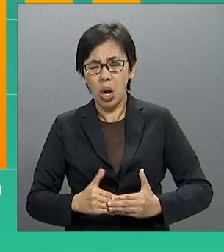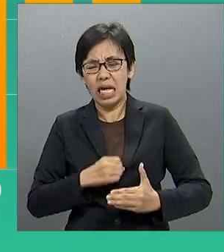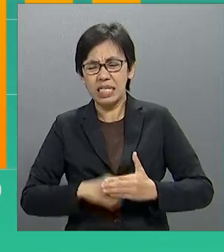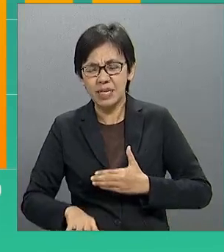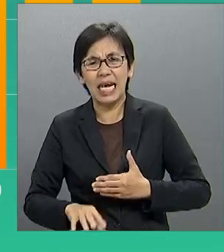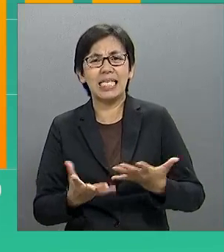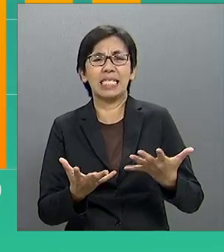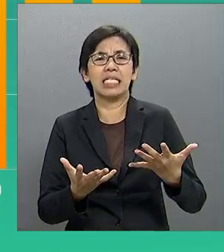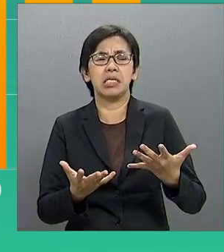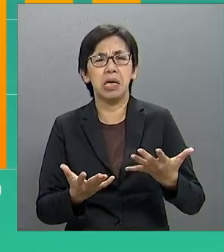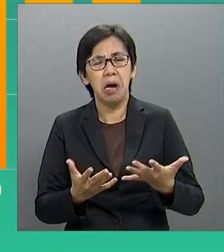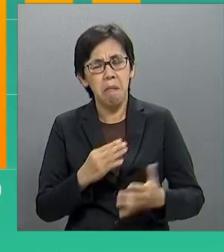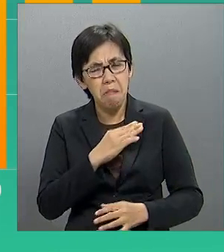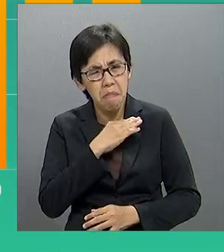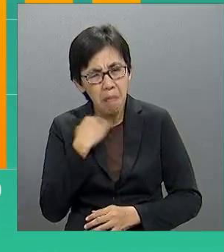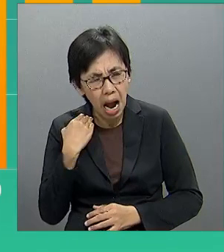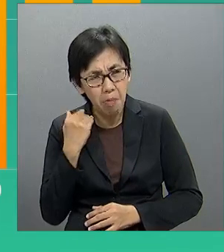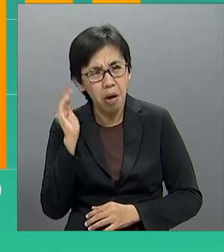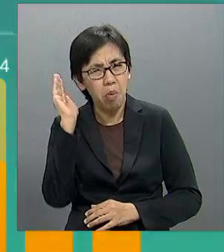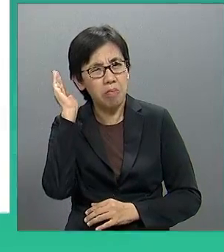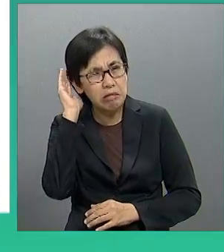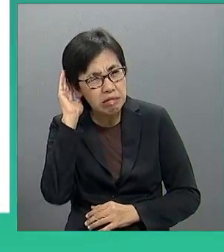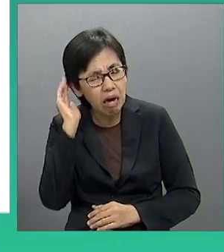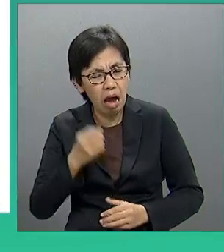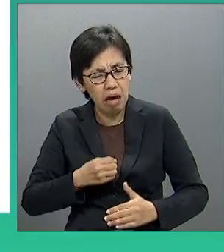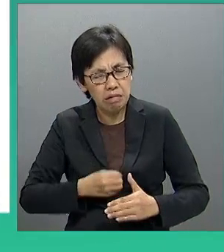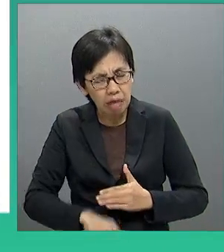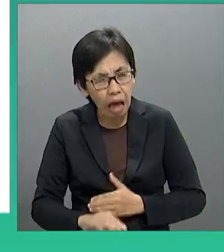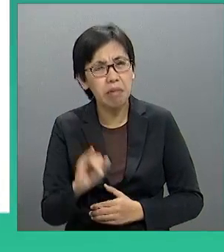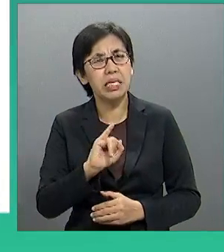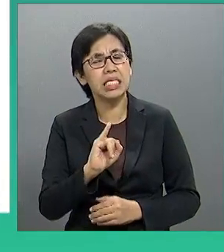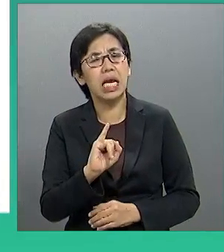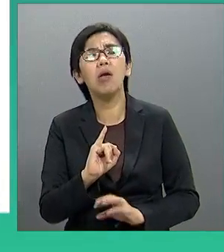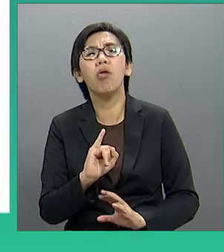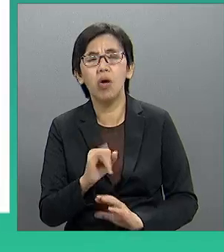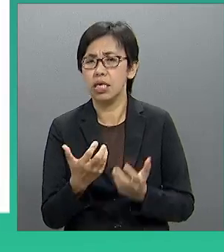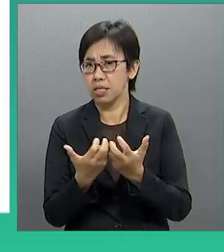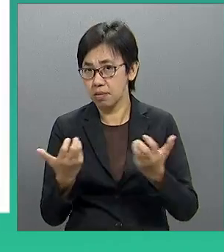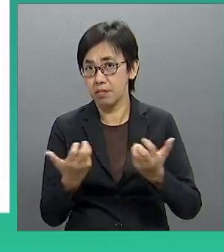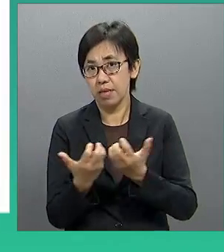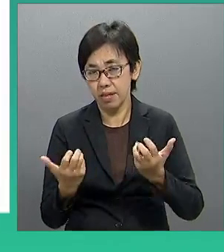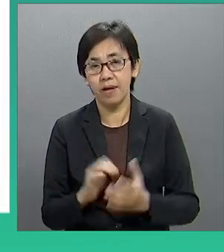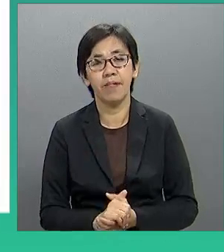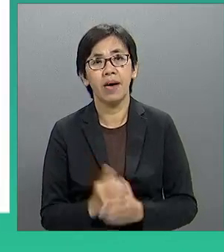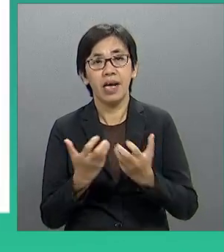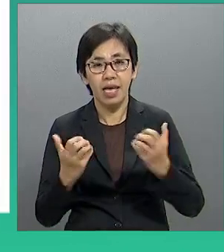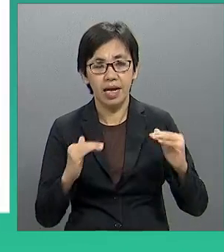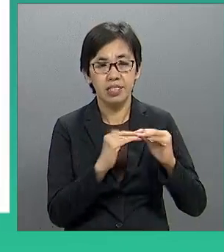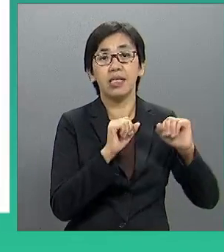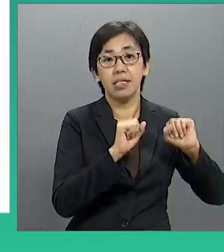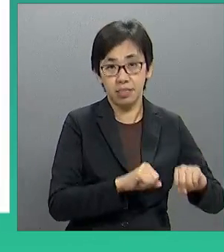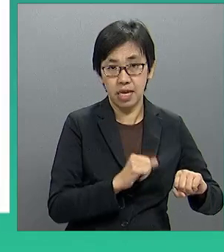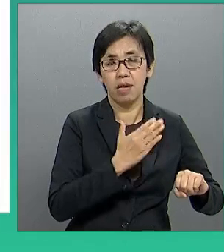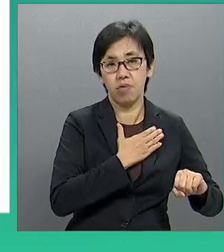ของสิ่งนะทำความเชื่อเรื่องของแต่ว่าจริงๆแล้วเราแยกกันว่าสิทธิ์ในการตัดสินใจด้วยความที่ไม่พร้อม